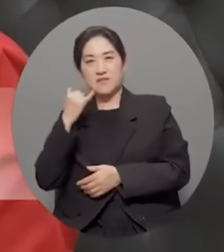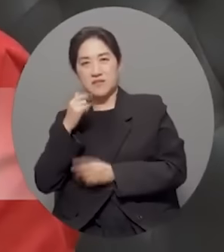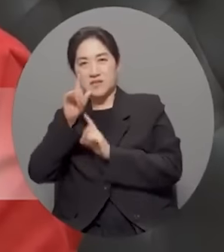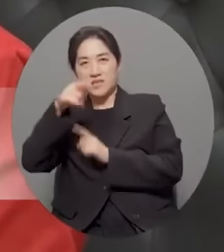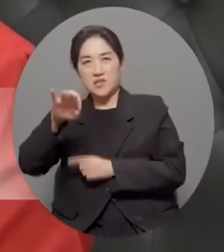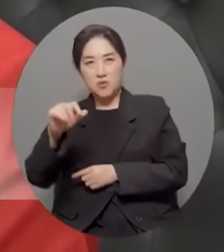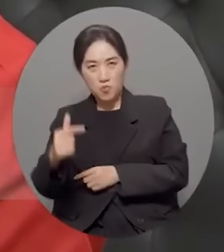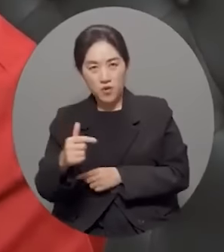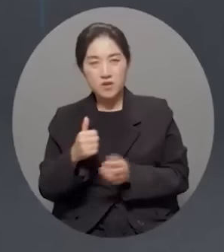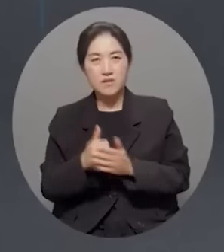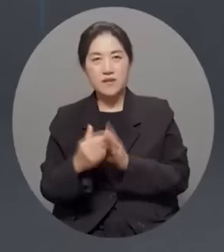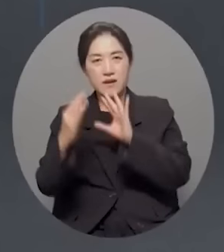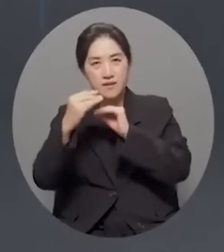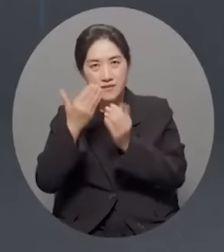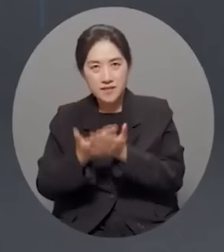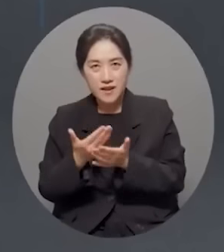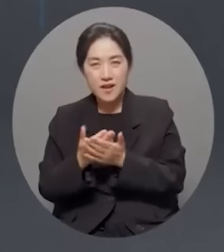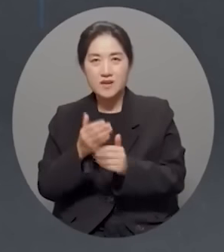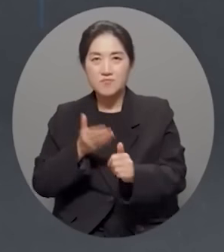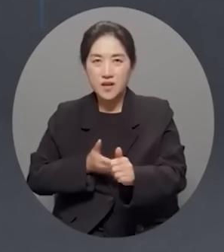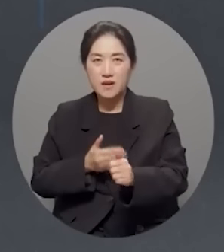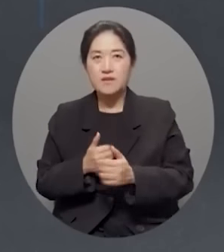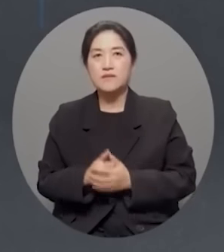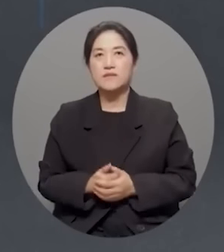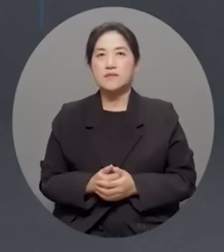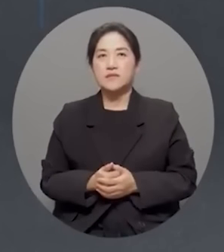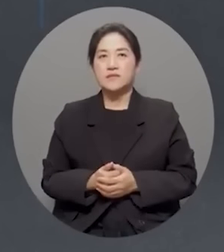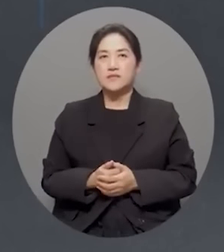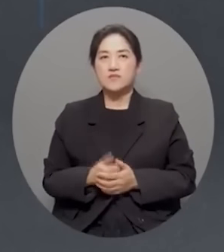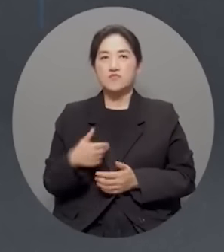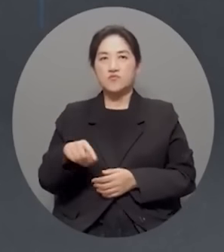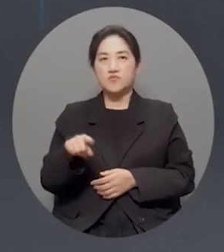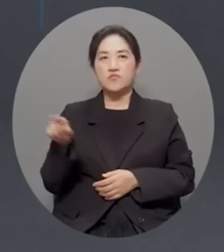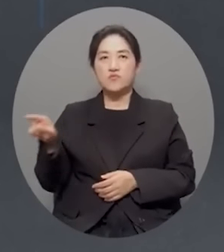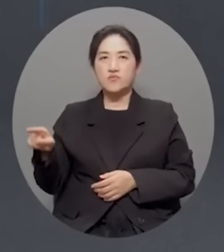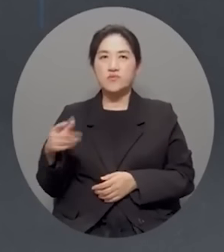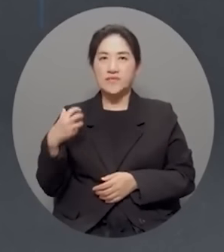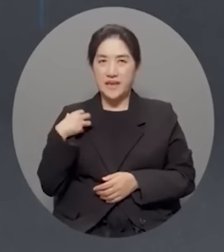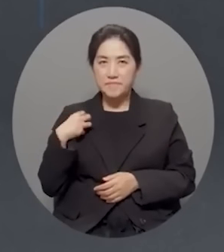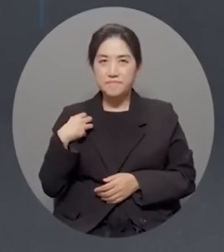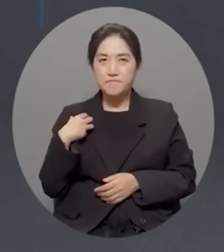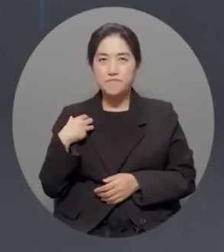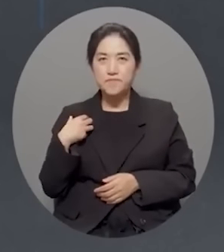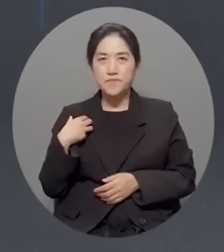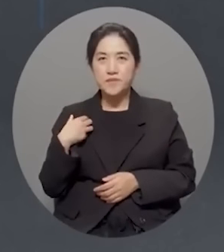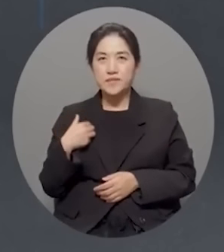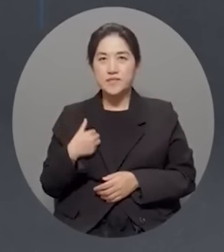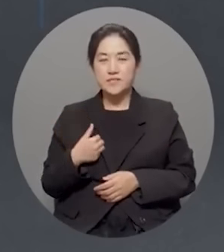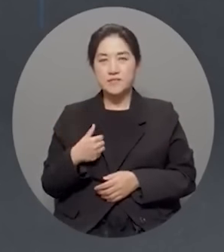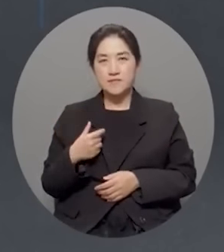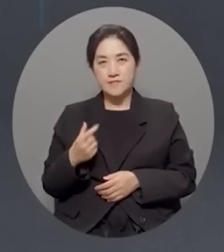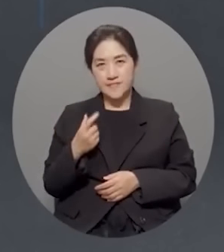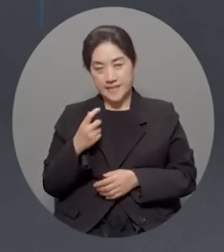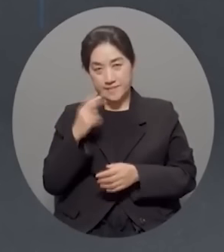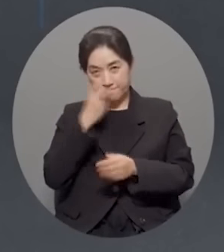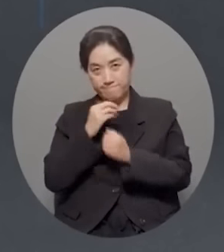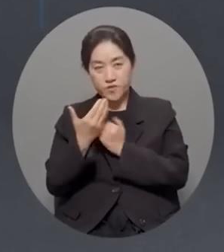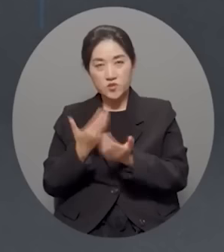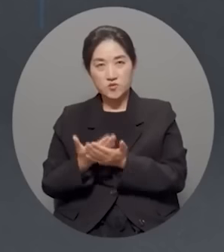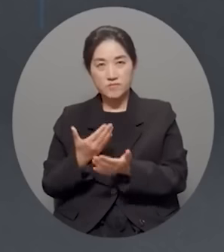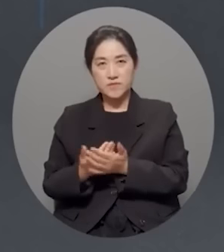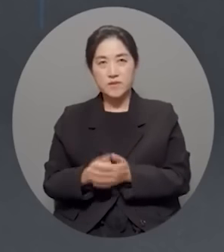이성건 후보도 지지를 호소했습니다. 우리 회장이 책임지고 분들은 단디 좀 챙겨 주이소이.